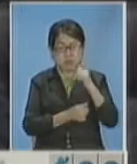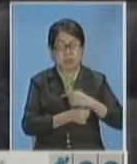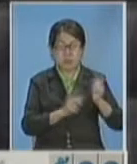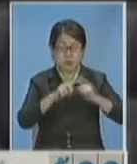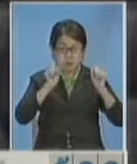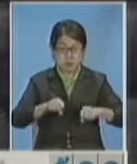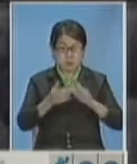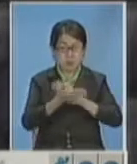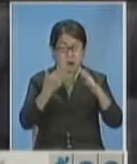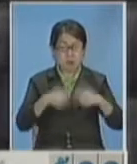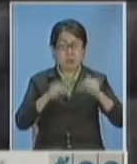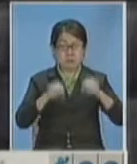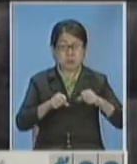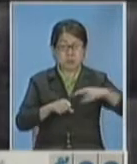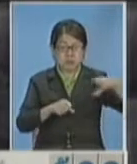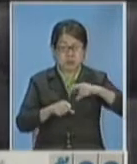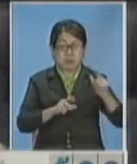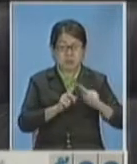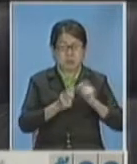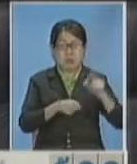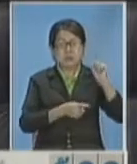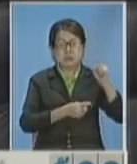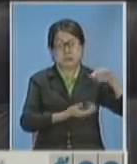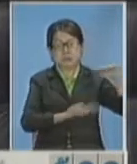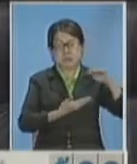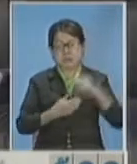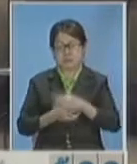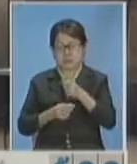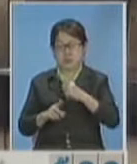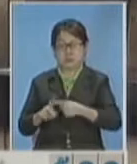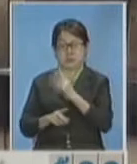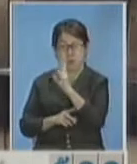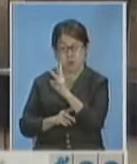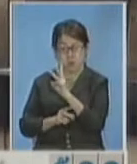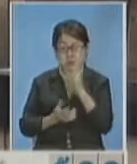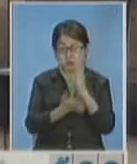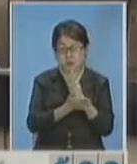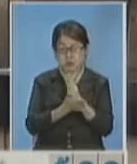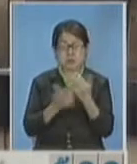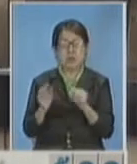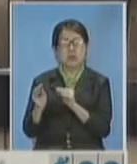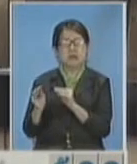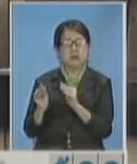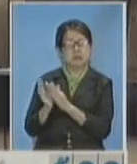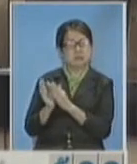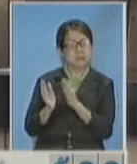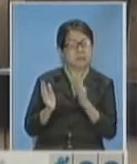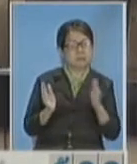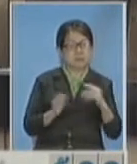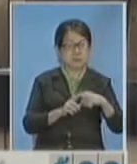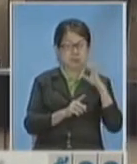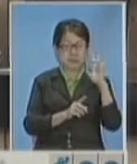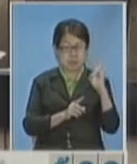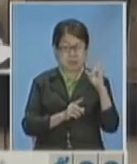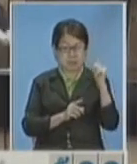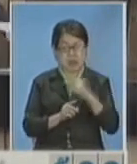คะหรือว่าข้อตกลงต่างๆเนี่ยค่ะจากเดือนที่เคยกำหนดไว้เดิมมิถุนายนนะคะไปถึงเดือนกรกฎาคม